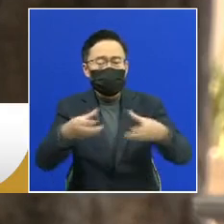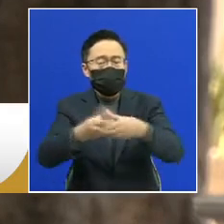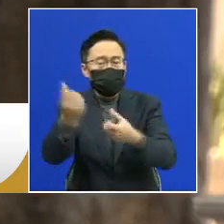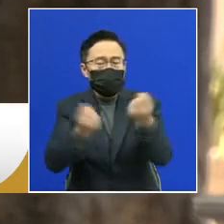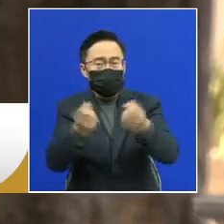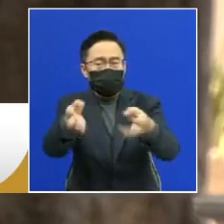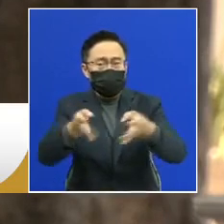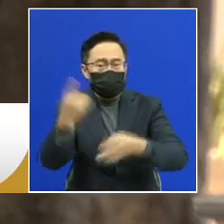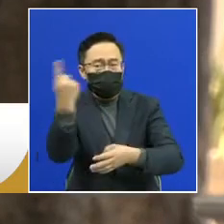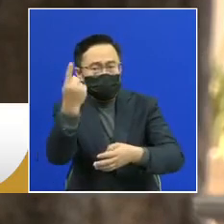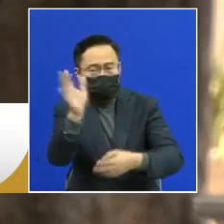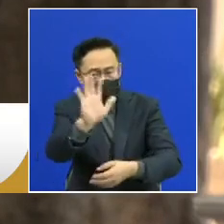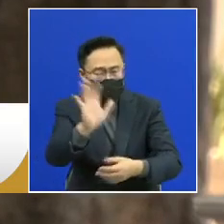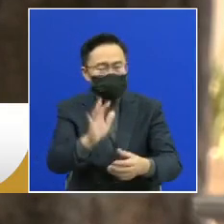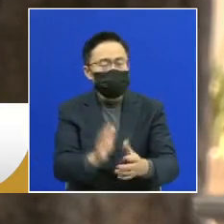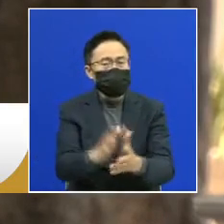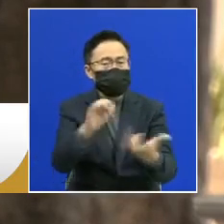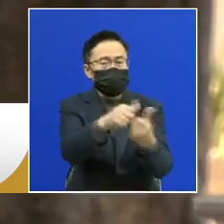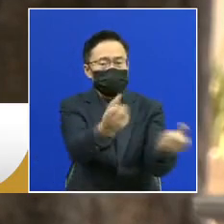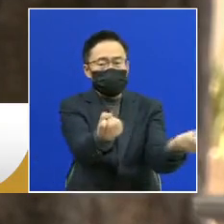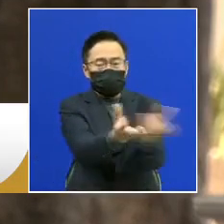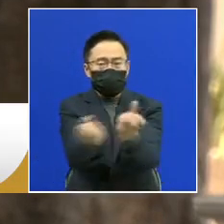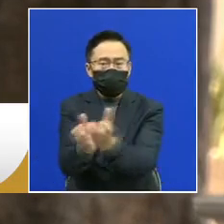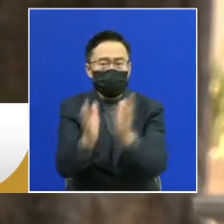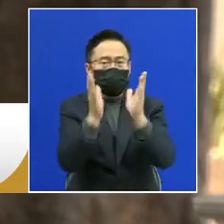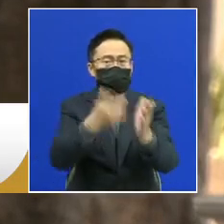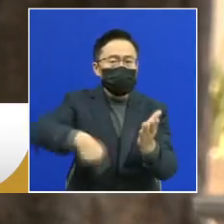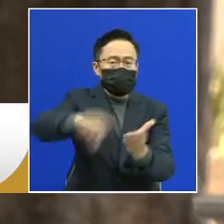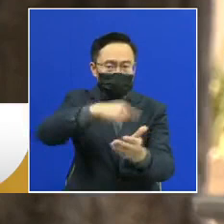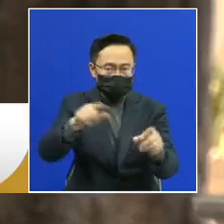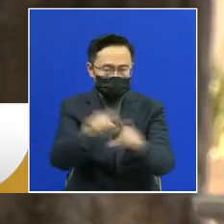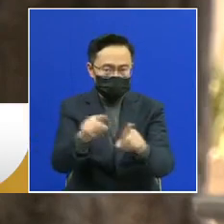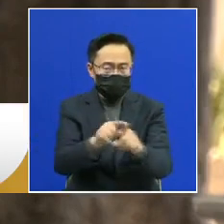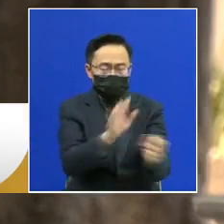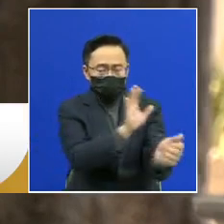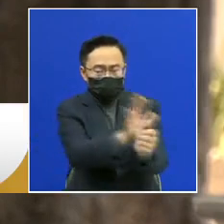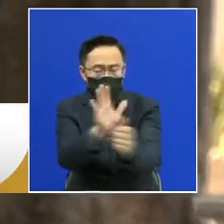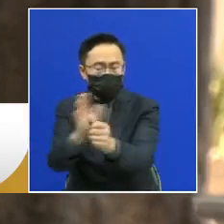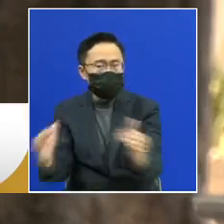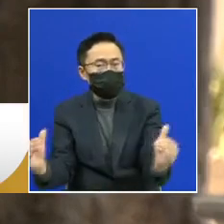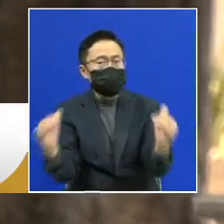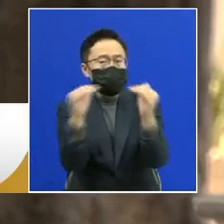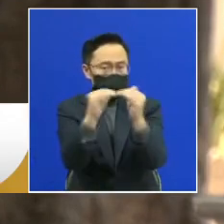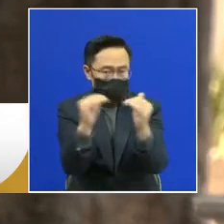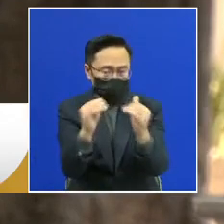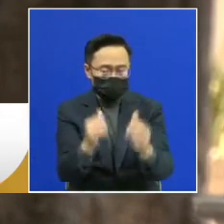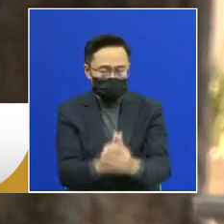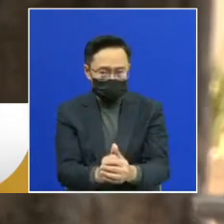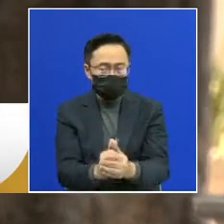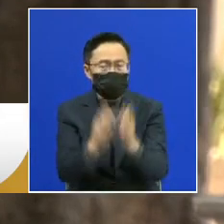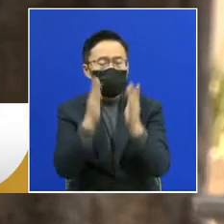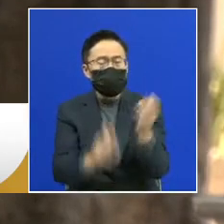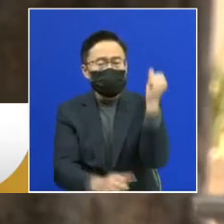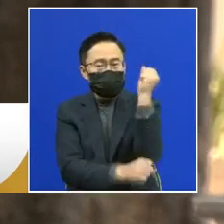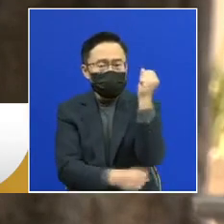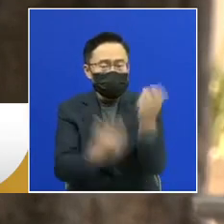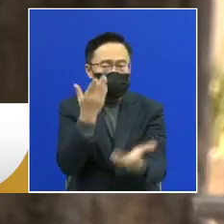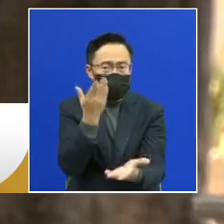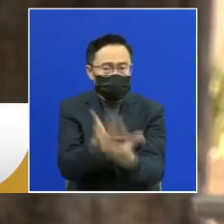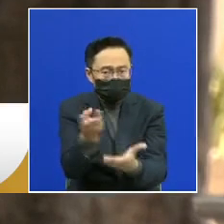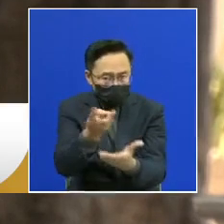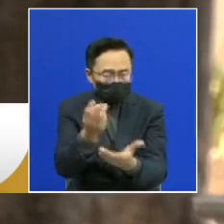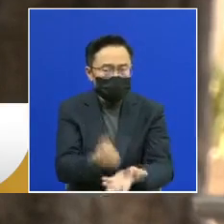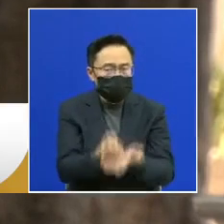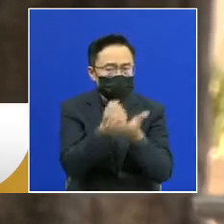ขึ้นมันขุ่นนี้แต่ว่าเรื่องนี้เป็นการแก้ปัญหาระยะยาวต้องดูแลทุกคนให้ความสำคัญกับคนที่มีรายได้น้อยอยู่แล้ว